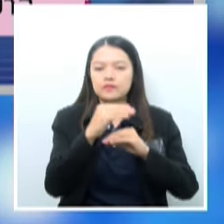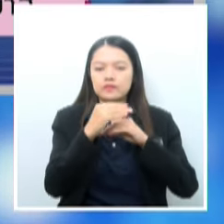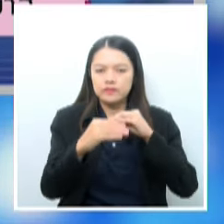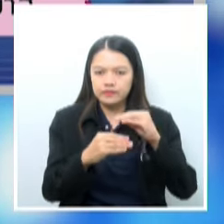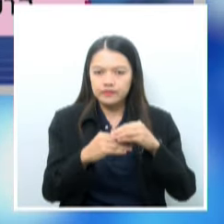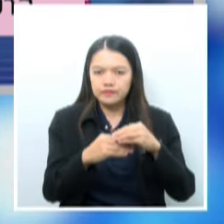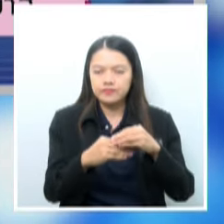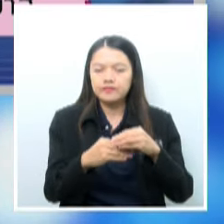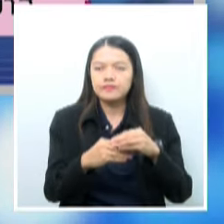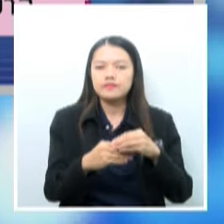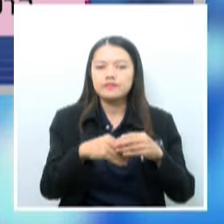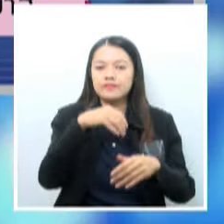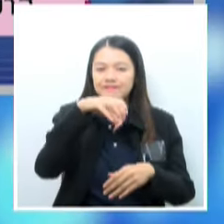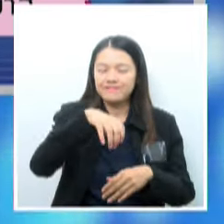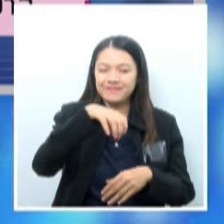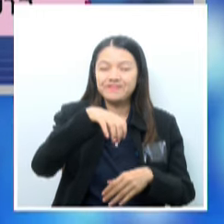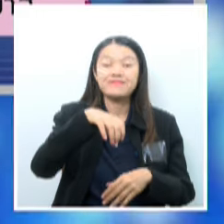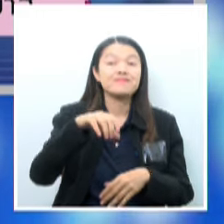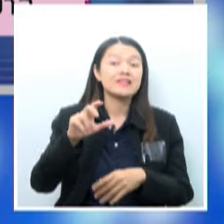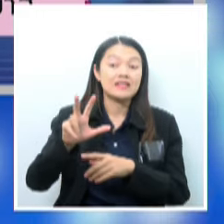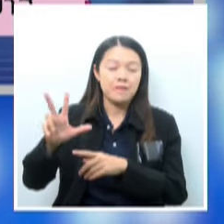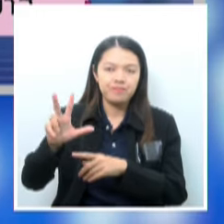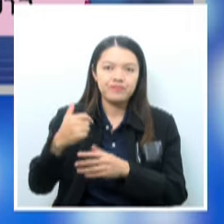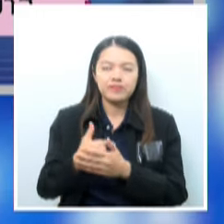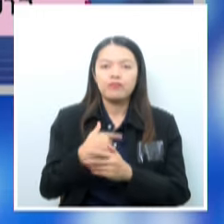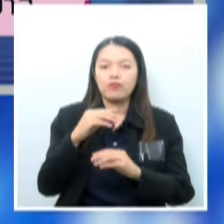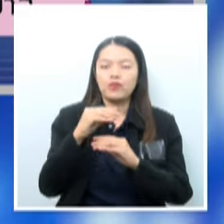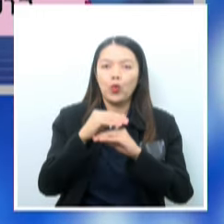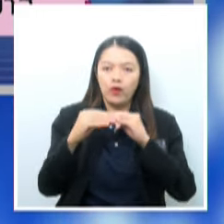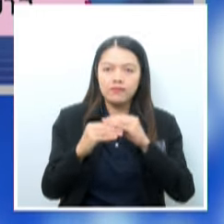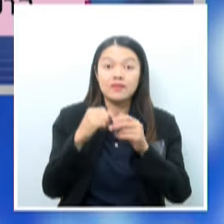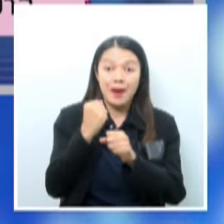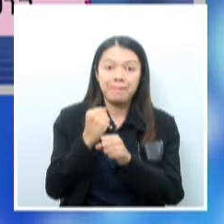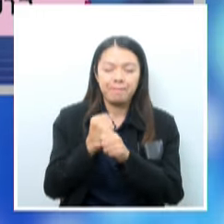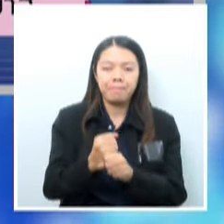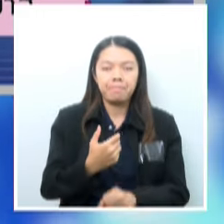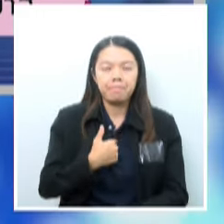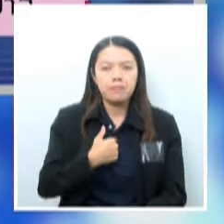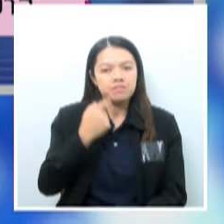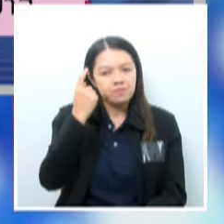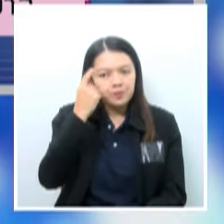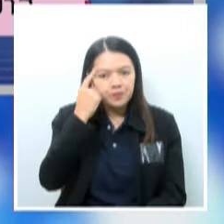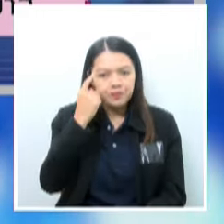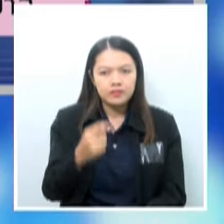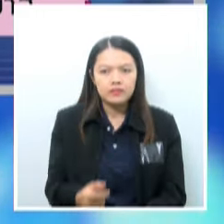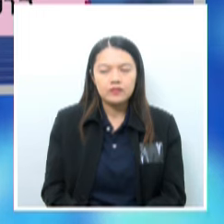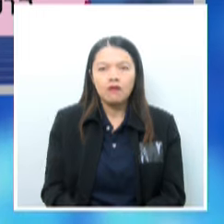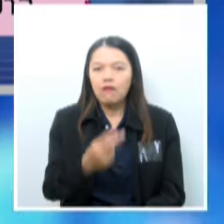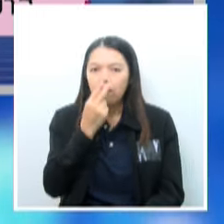เขตพื้นที่การศึกษาสุพรรณบุรีเขต3ในเรื่องของโครงการเนี่ยเราอีเมนเซอร์เราเนี่ยเราได้ถึ